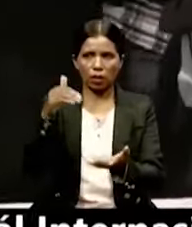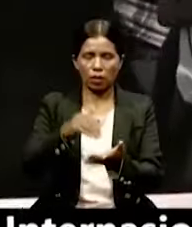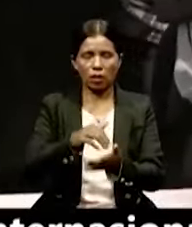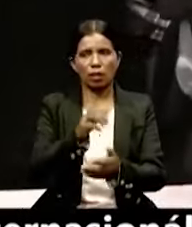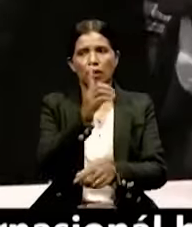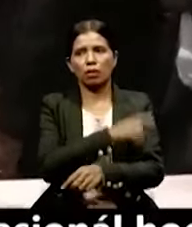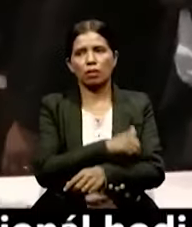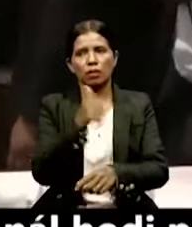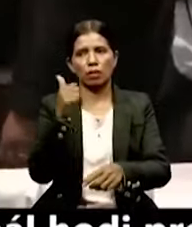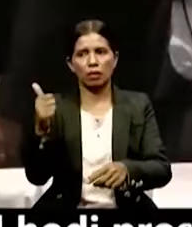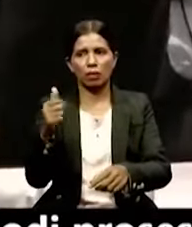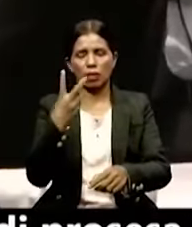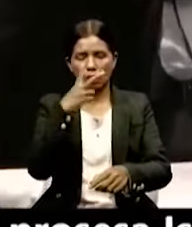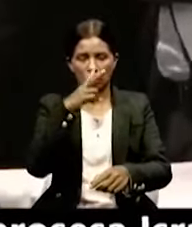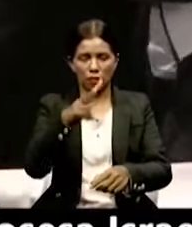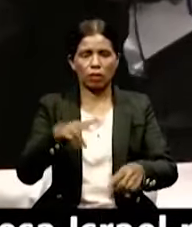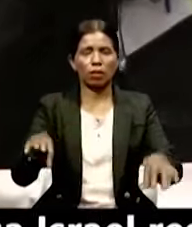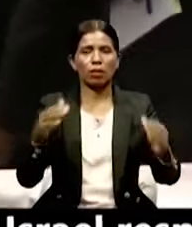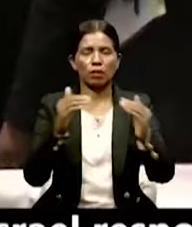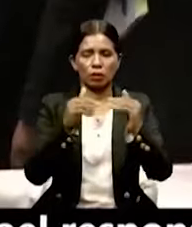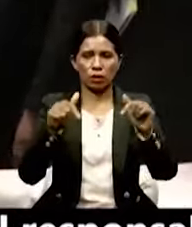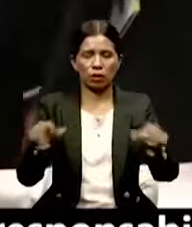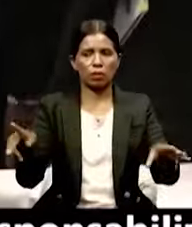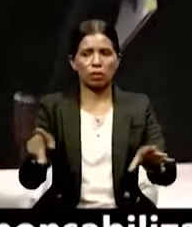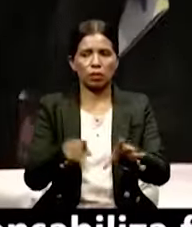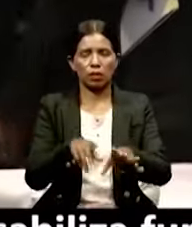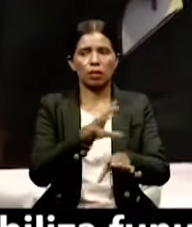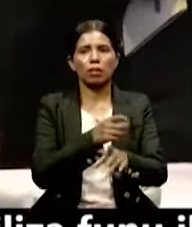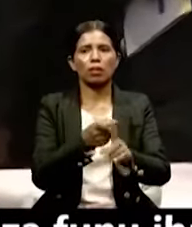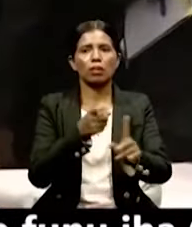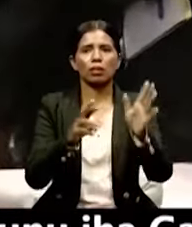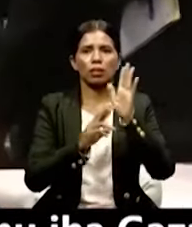seluk hodi realiza vali kongresu ne partisipe kongresu dasia ne mai husi